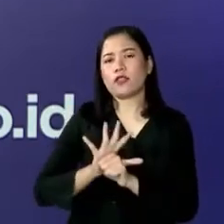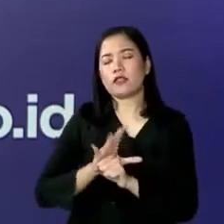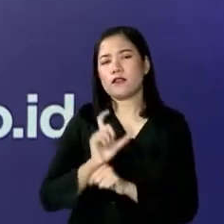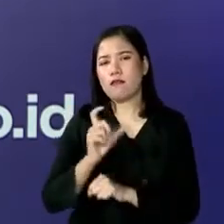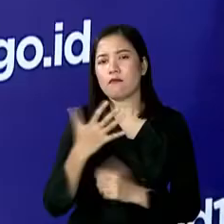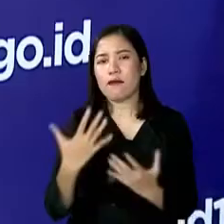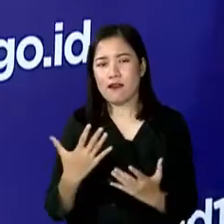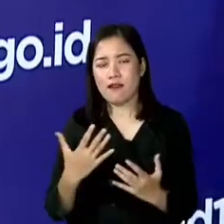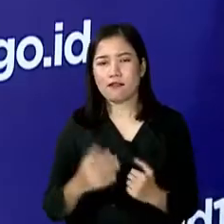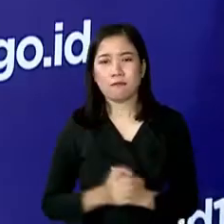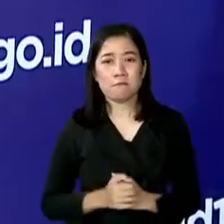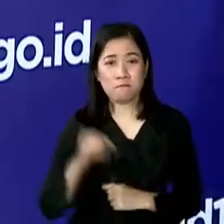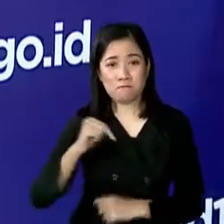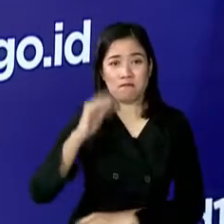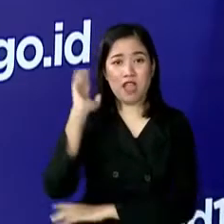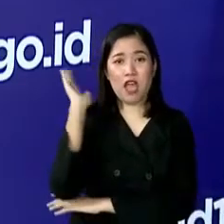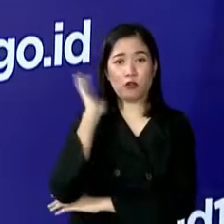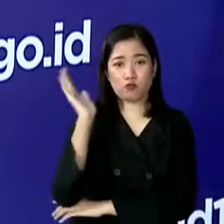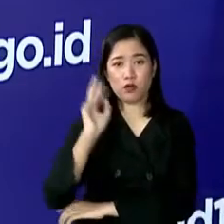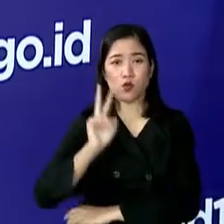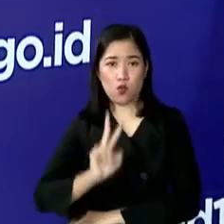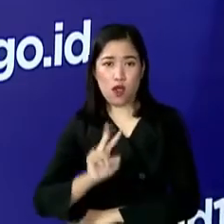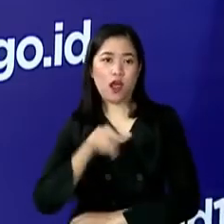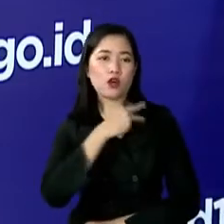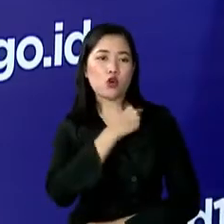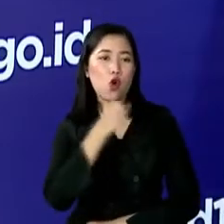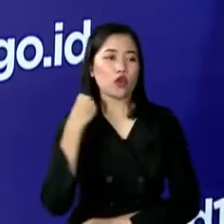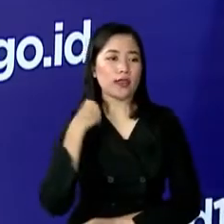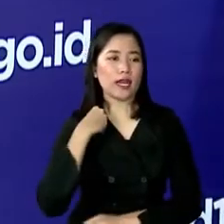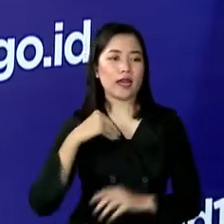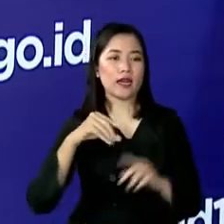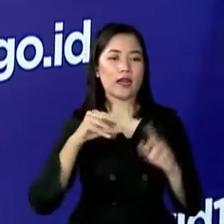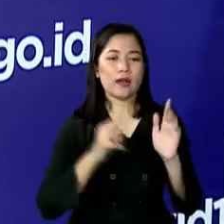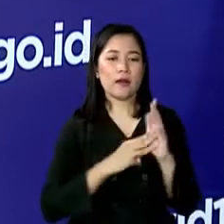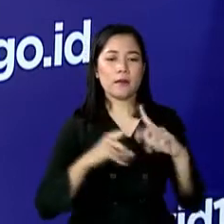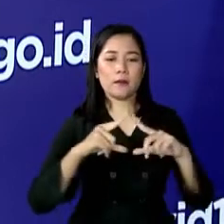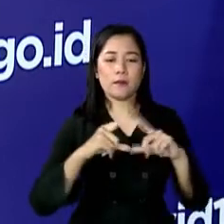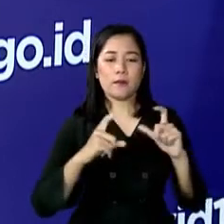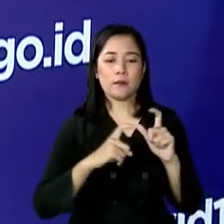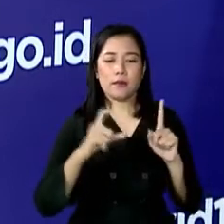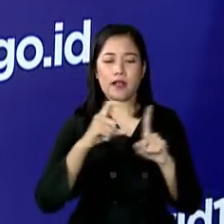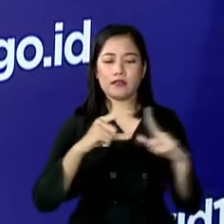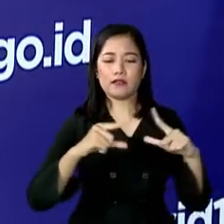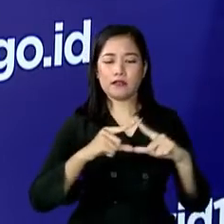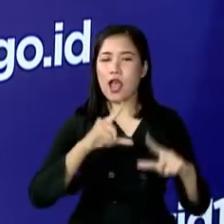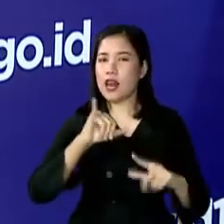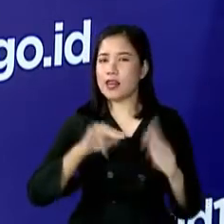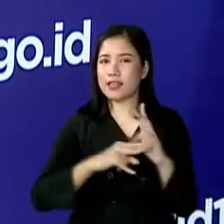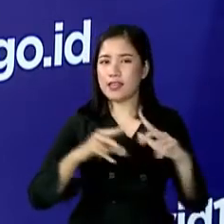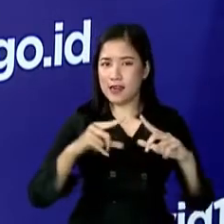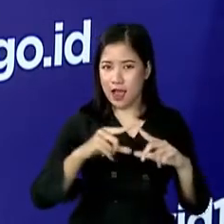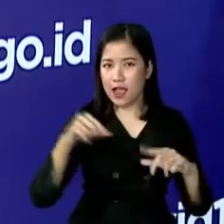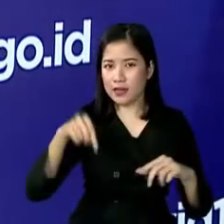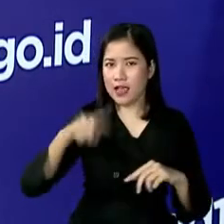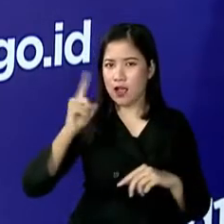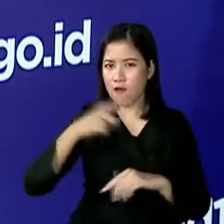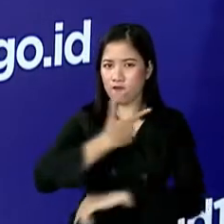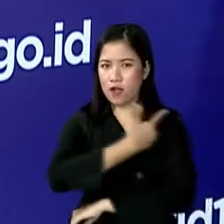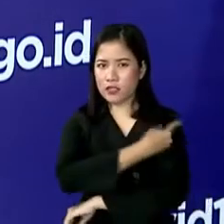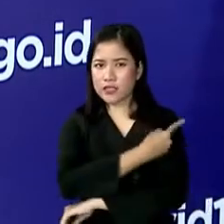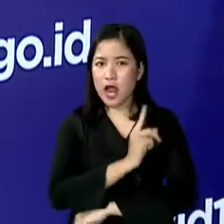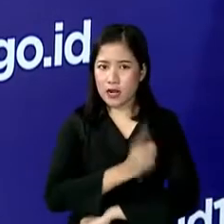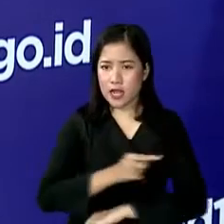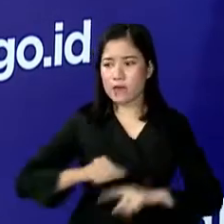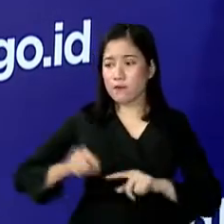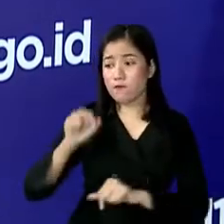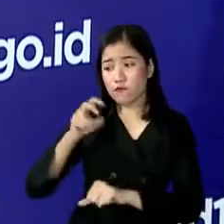oke Baik saya narasumber kedua dokter masdalina Bu masa ini kan ada pernyataan Ibu bahwa meskipun ada vaksin tapi virus ini akan